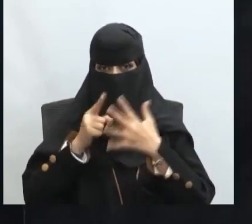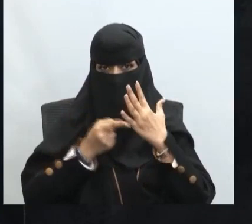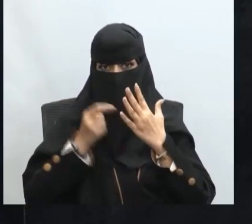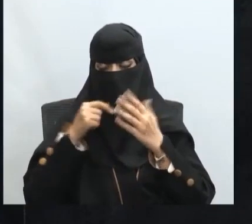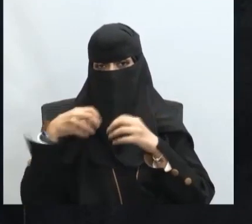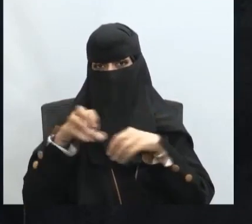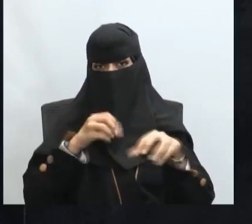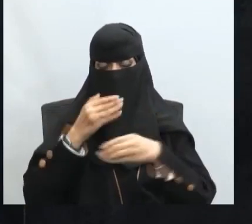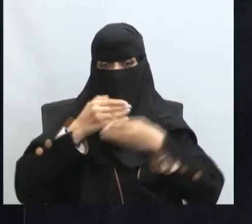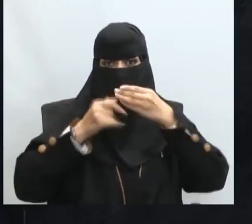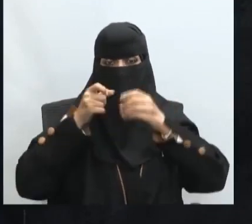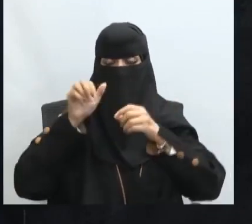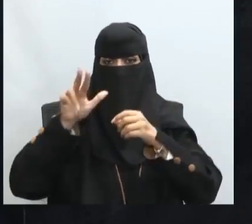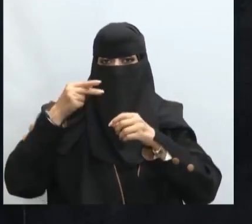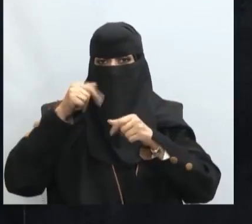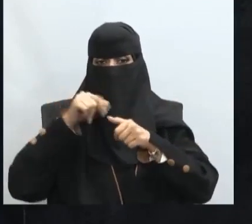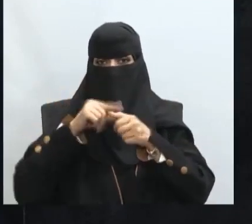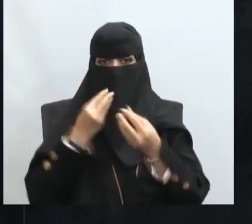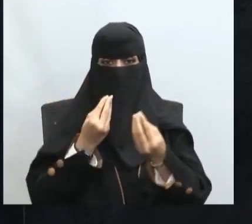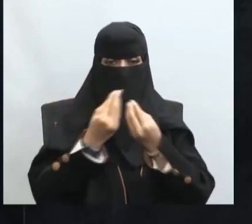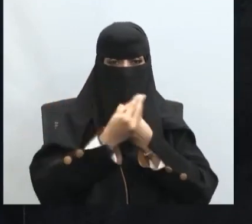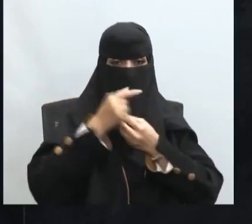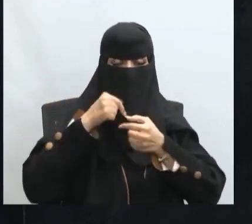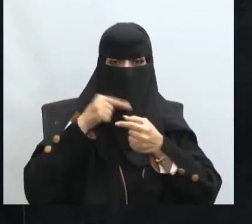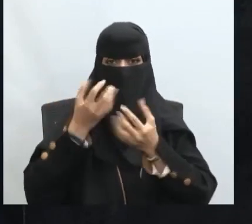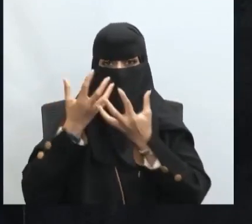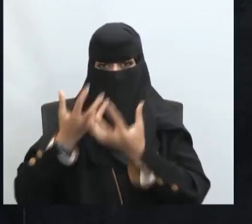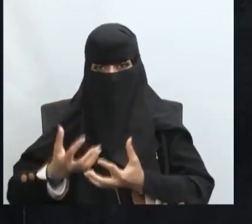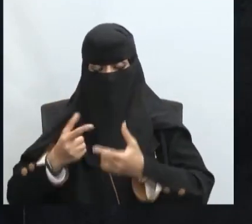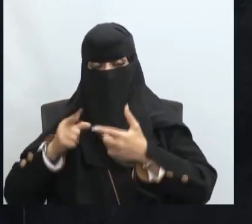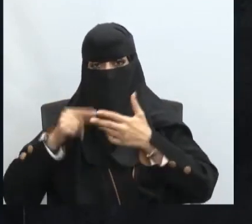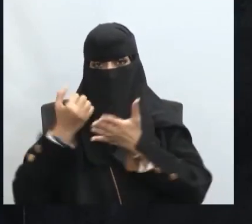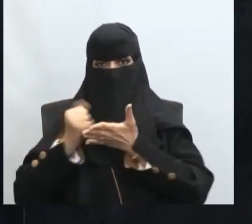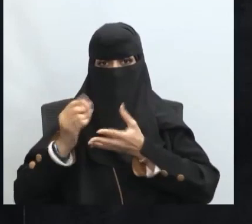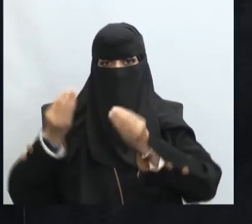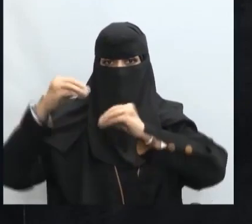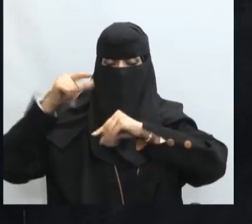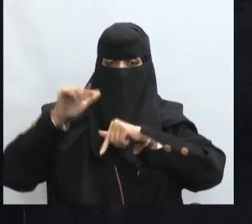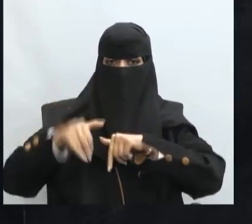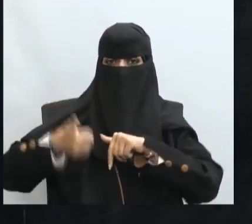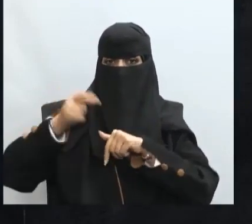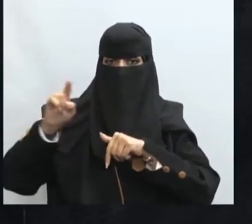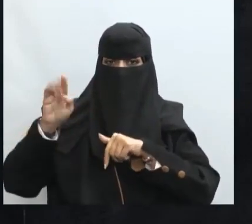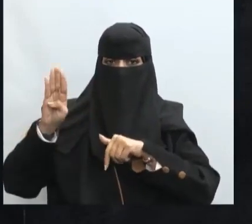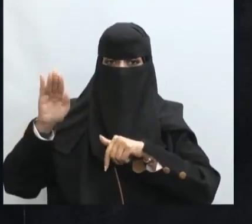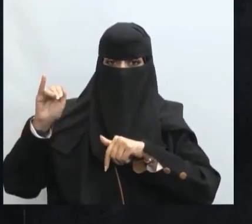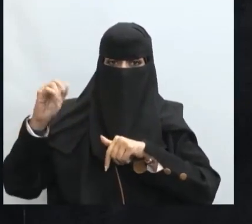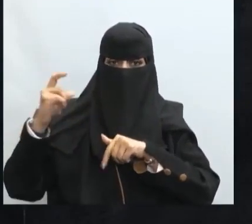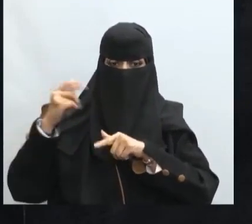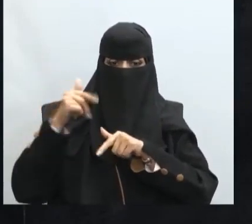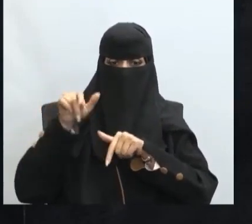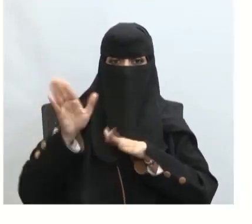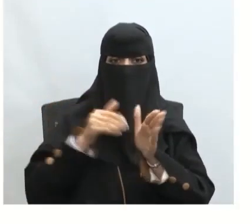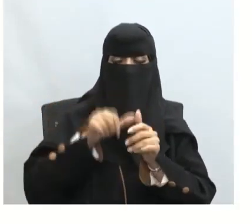المشتقات المركبات العضويه وهي الاستبدال التكثف الحذف الاضافه والاكسده والاختزال بالنسبه